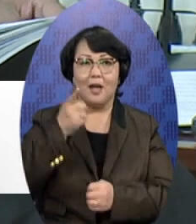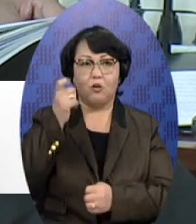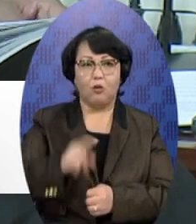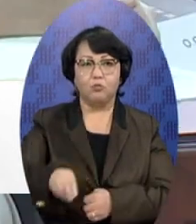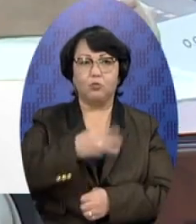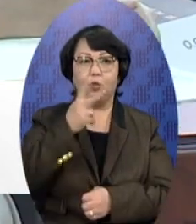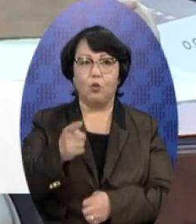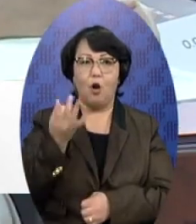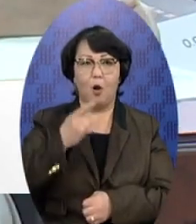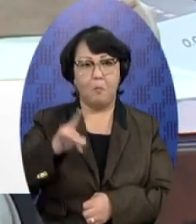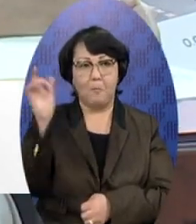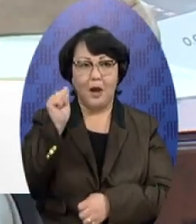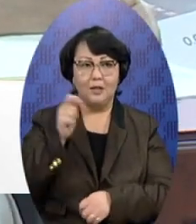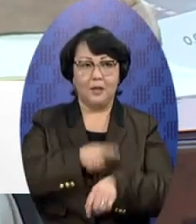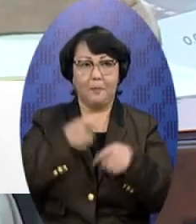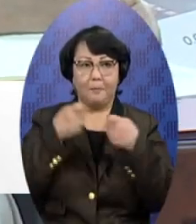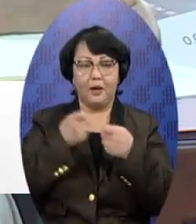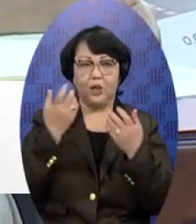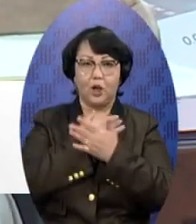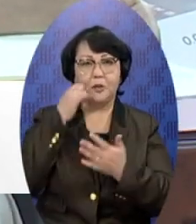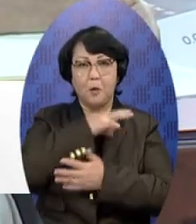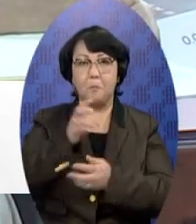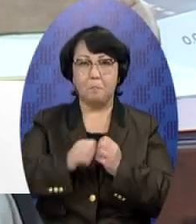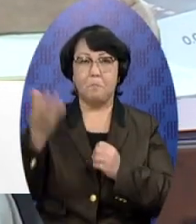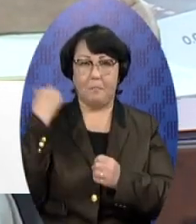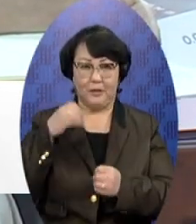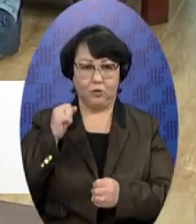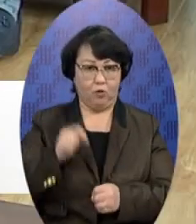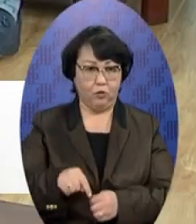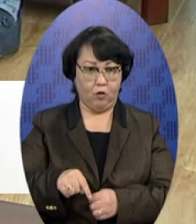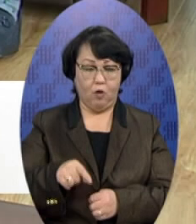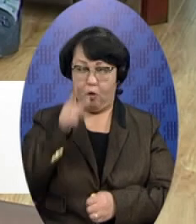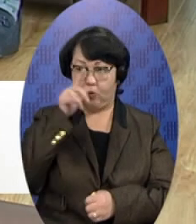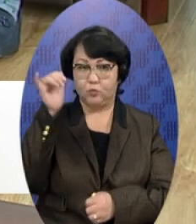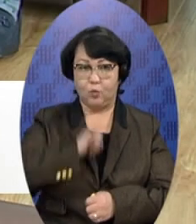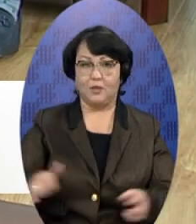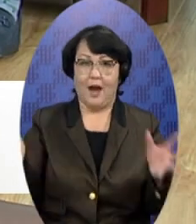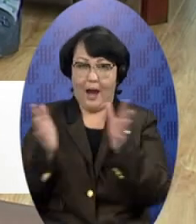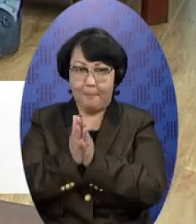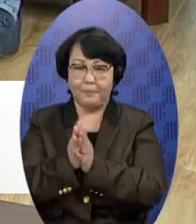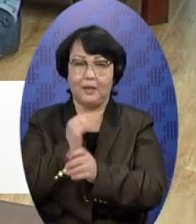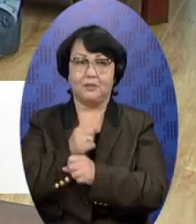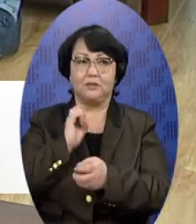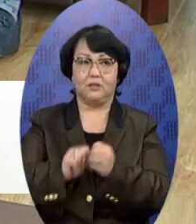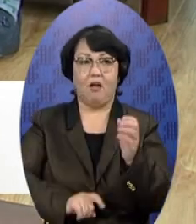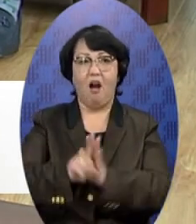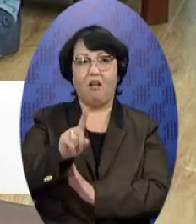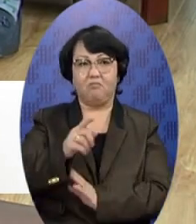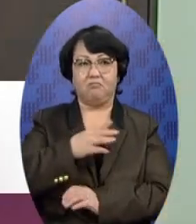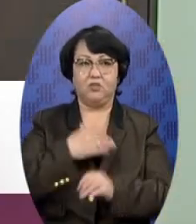дээр кино нэвтрүүлэг хийдэг байсан. Харин энэ удаад Орсын холбооны улстай хамтарч байгаа анхны тохиолдол гэдгээрээ онцлог